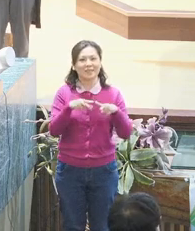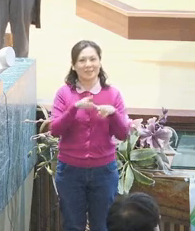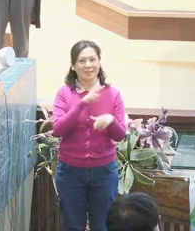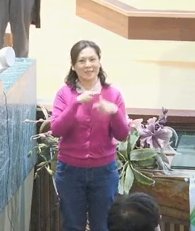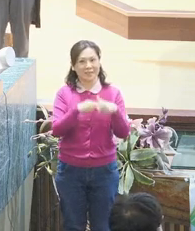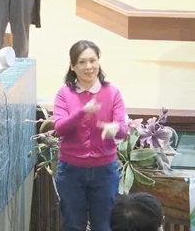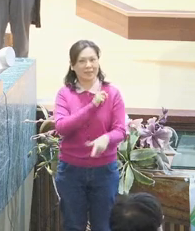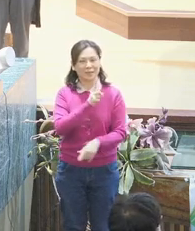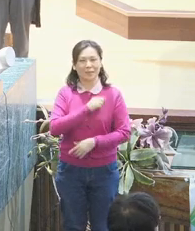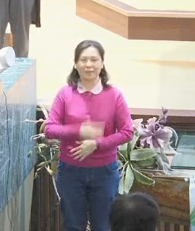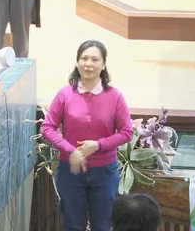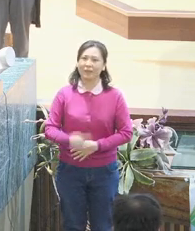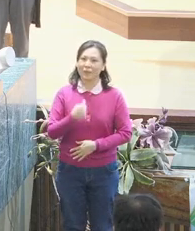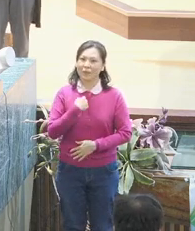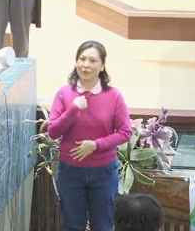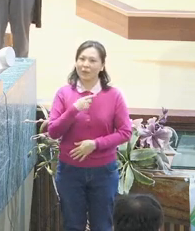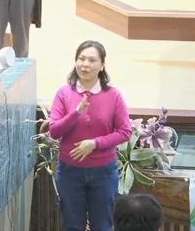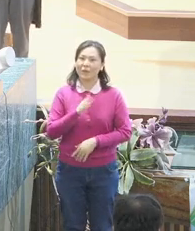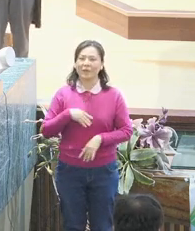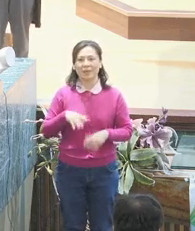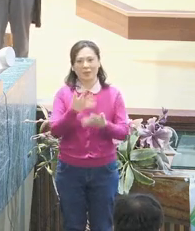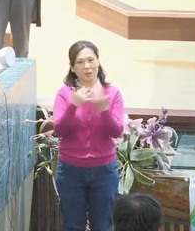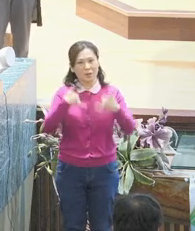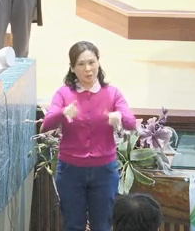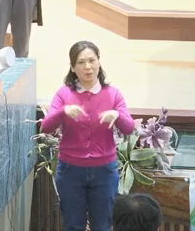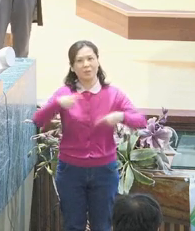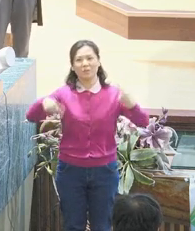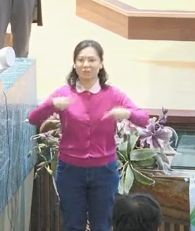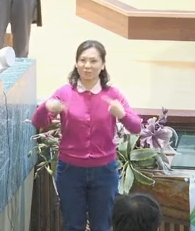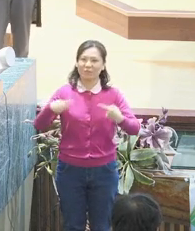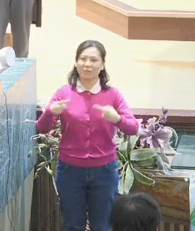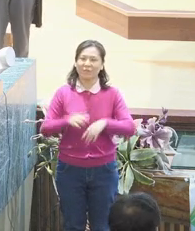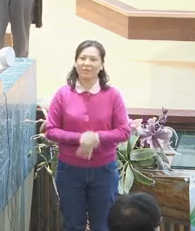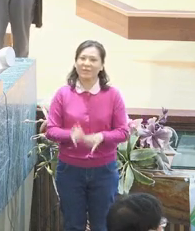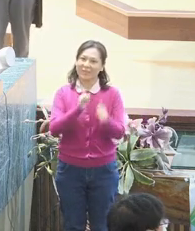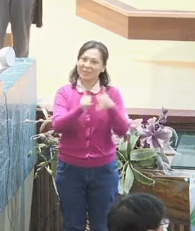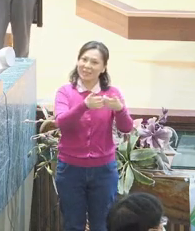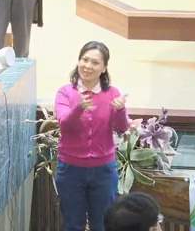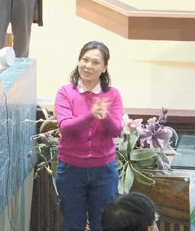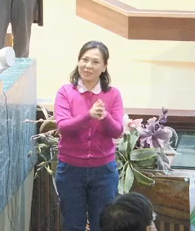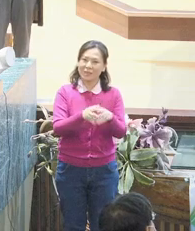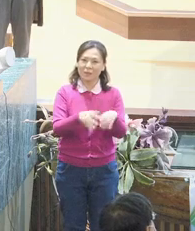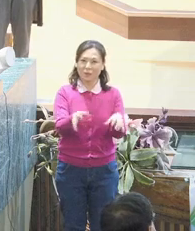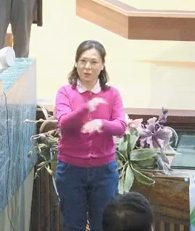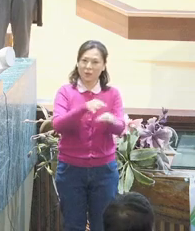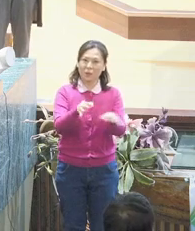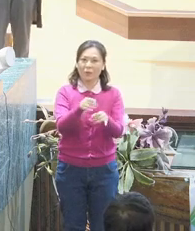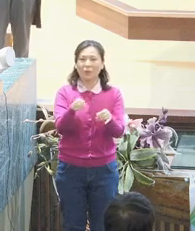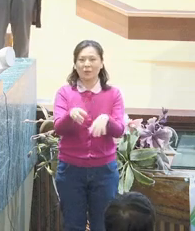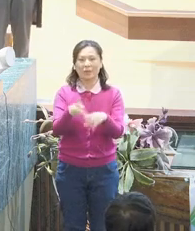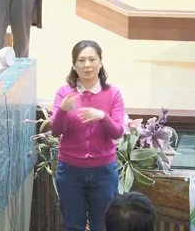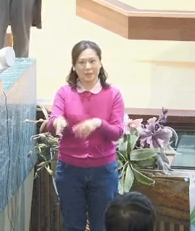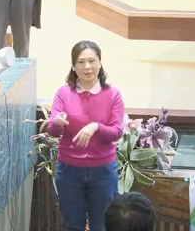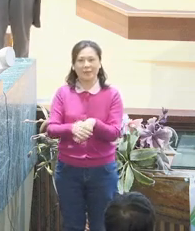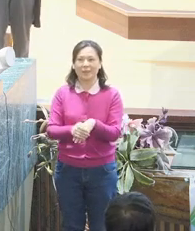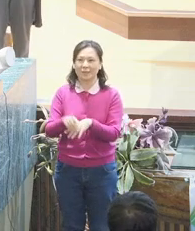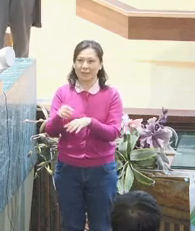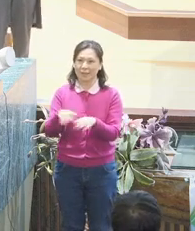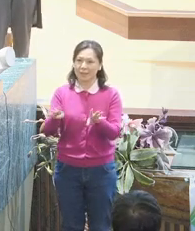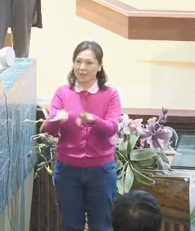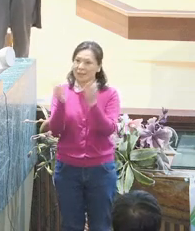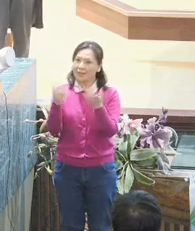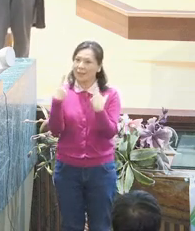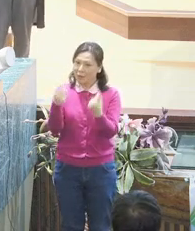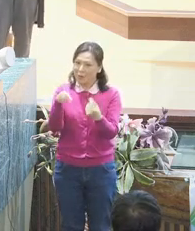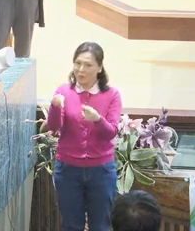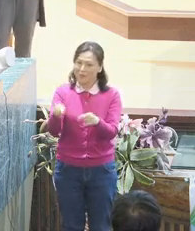该会是一个网络自由、社群经营跟开源人。开源